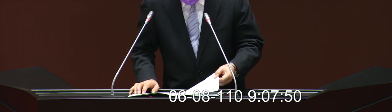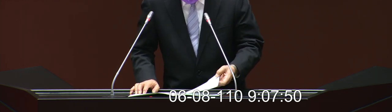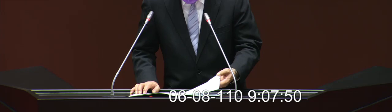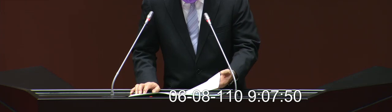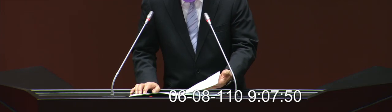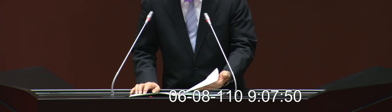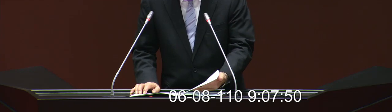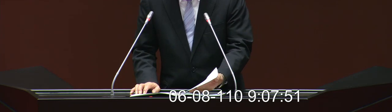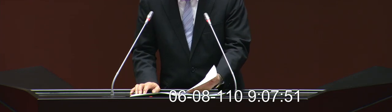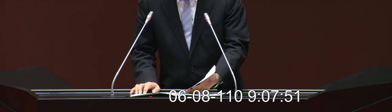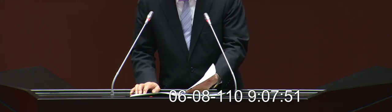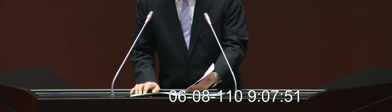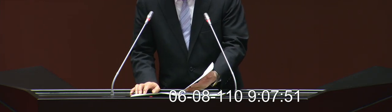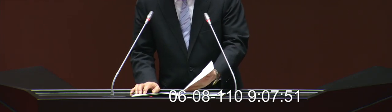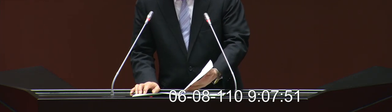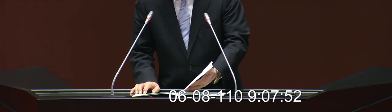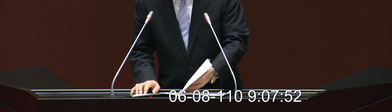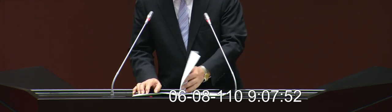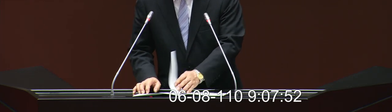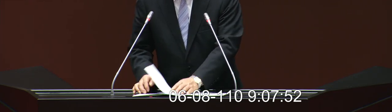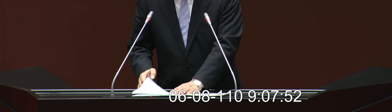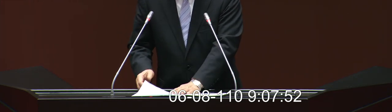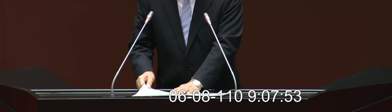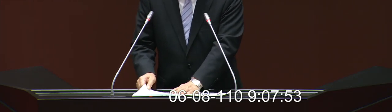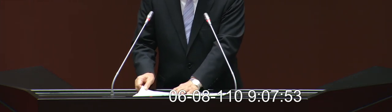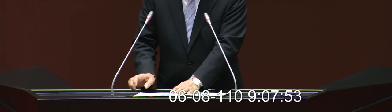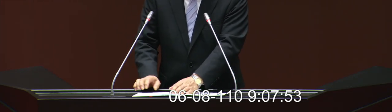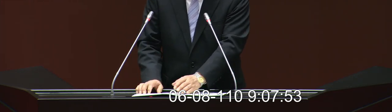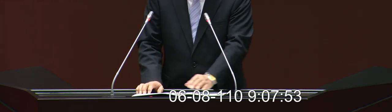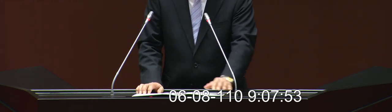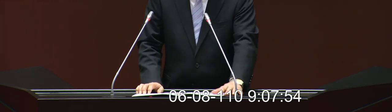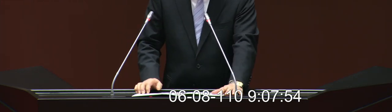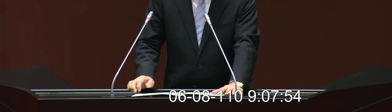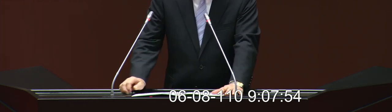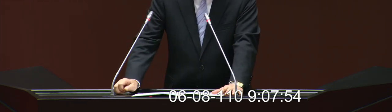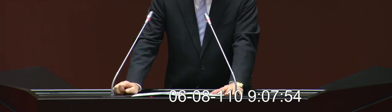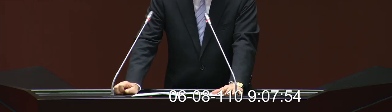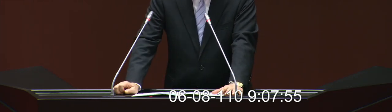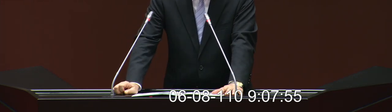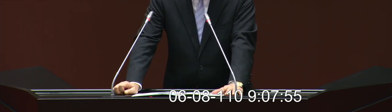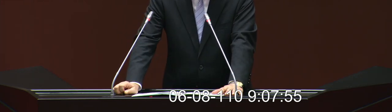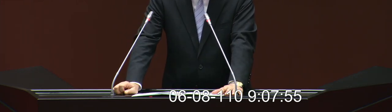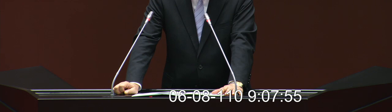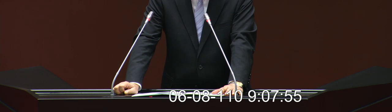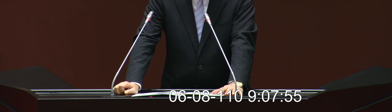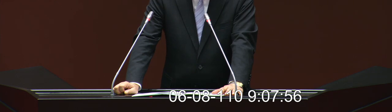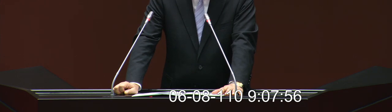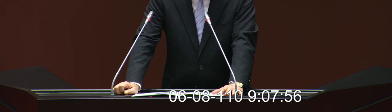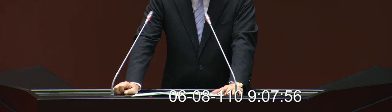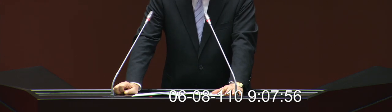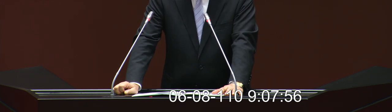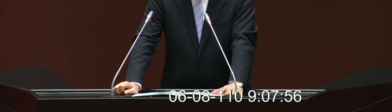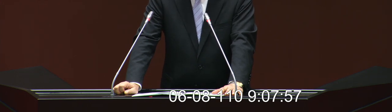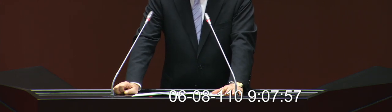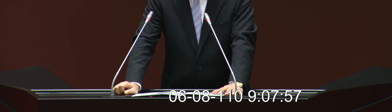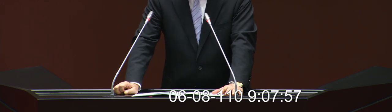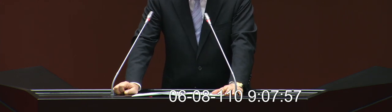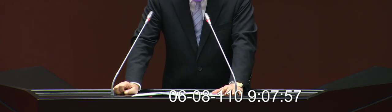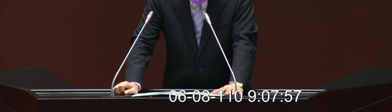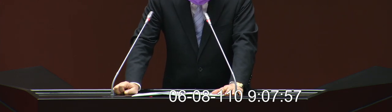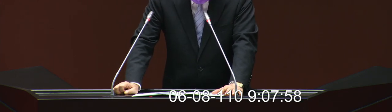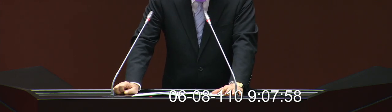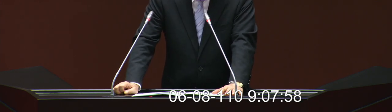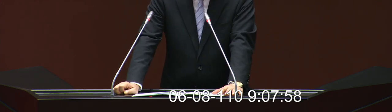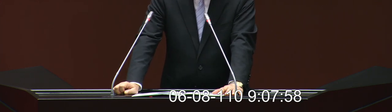4199亿元，截至5月底，累计执行数占分配数达